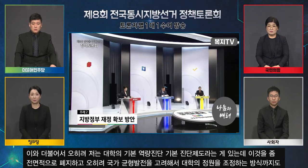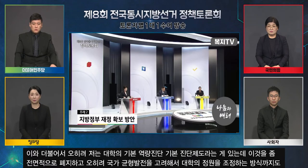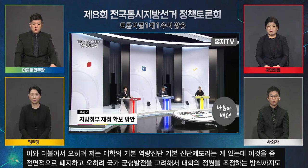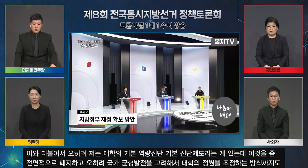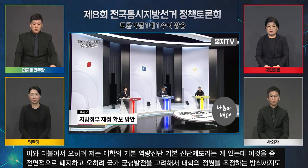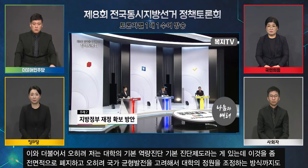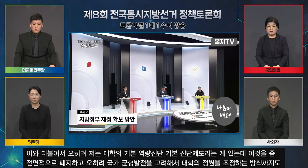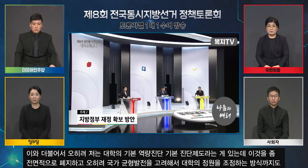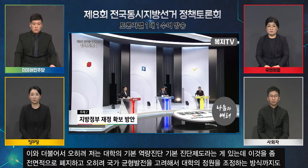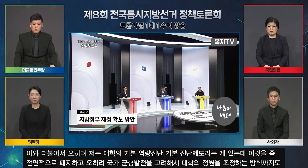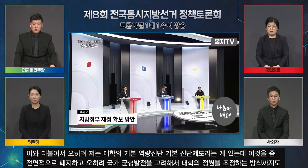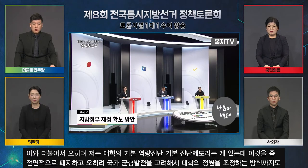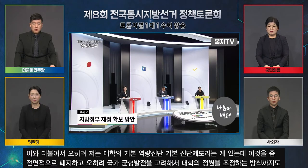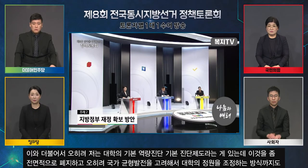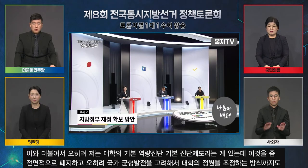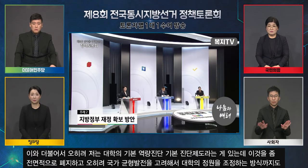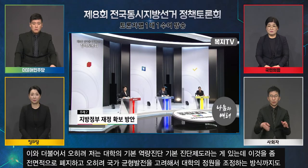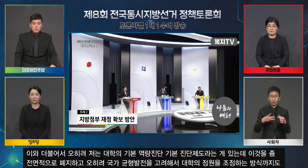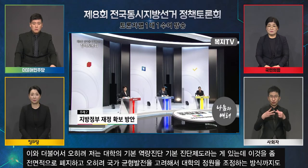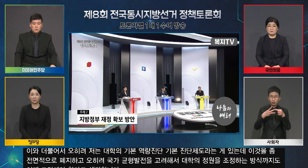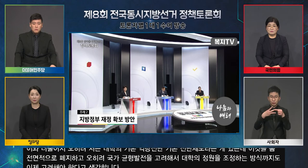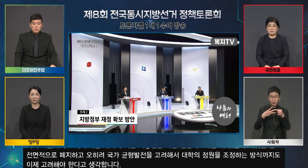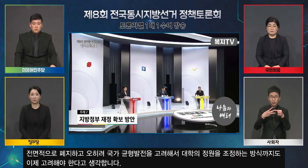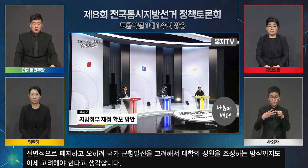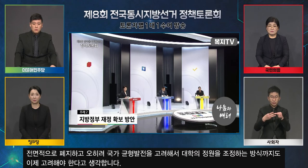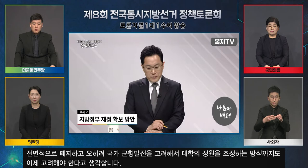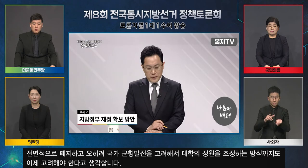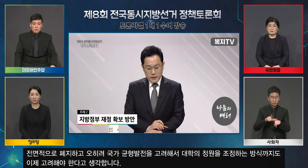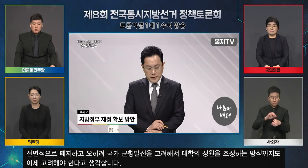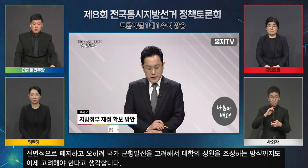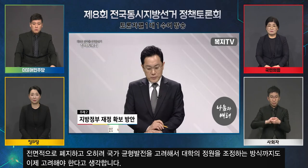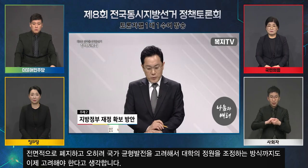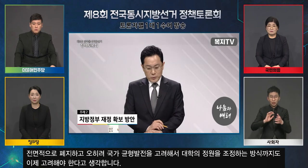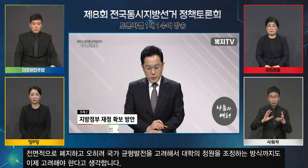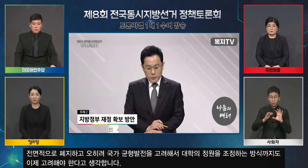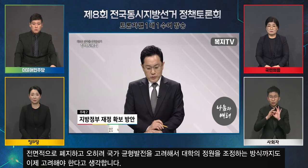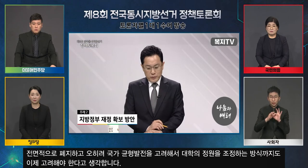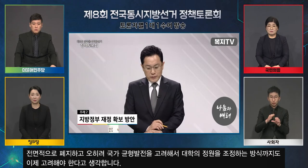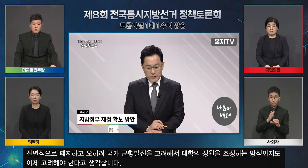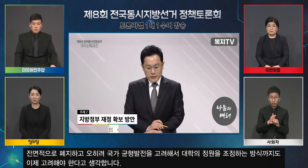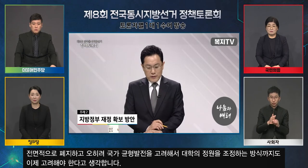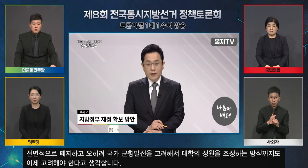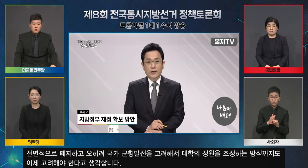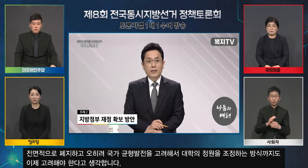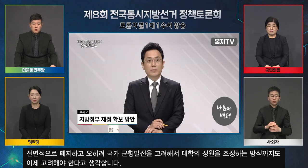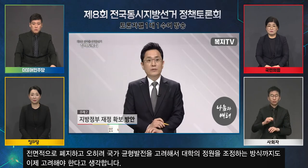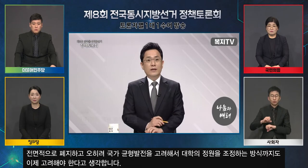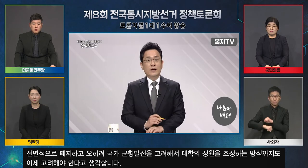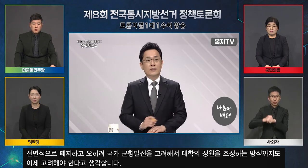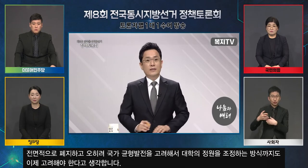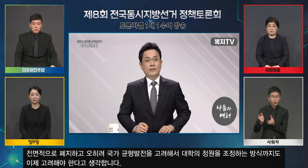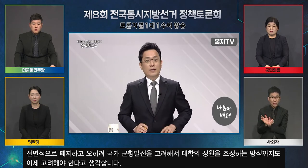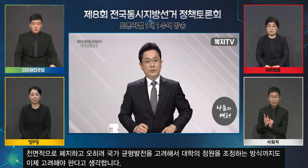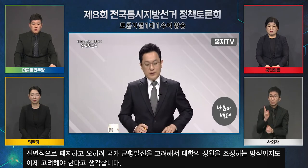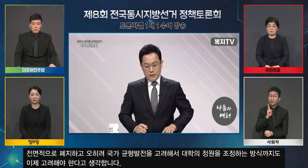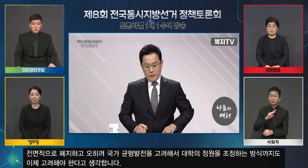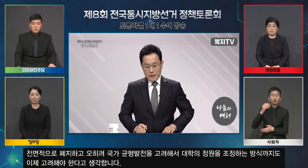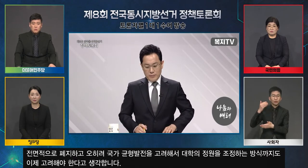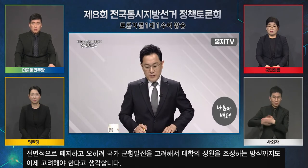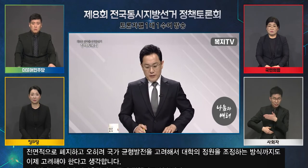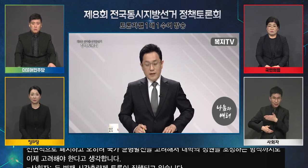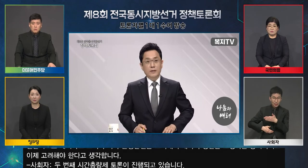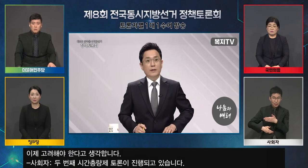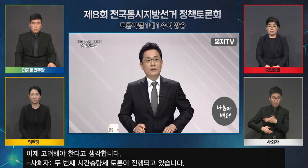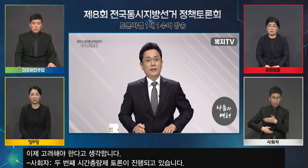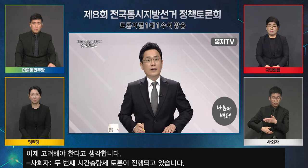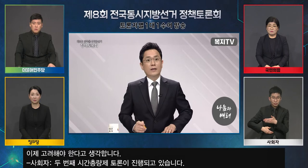네, 두 번째 시간 총장제 토론이 진행되고 있습니다. 지금 홍성국 의원께서 2분 가까이 시간이 남으셔서